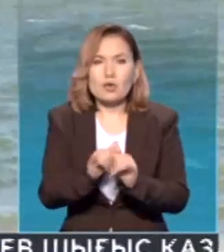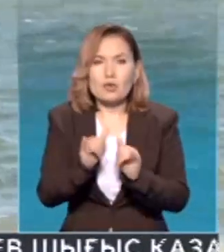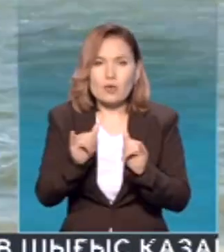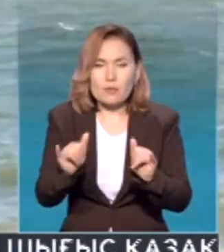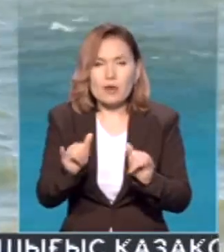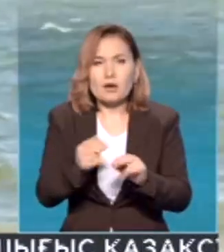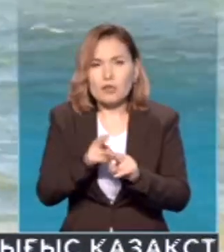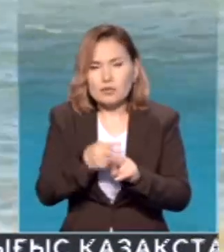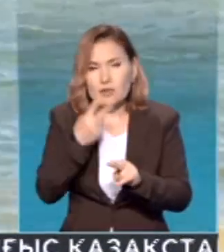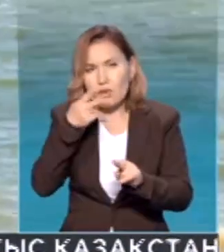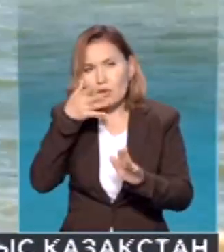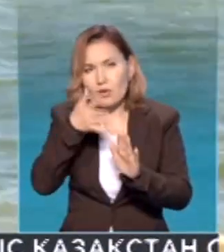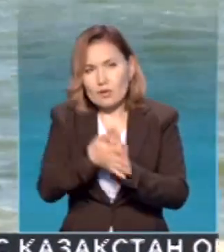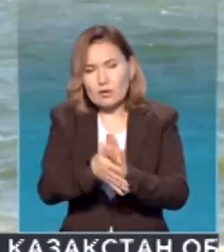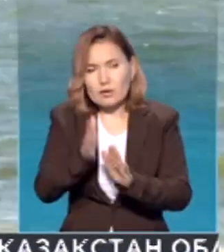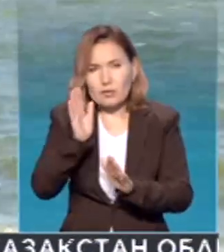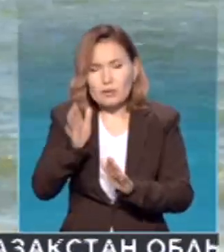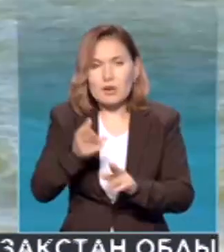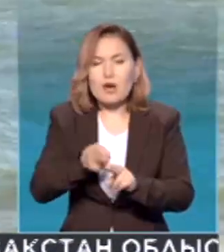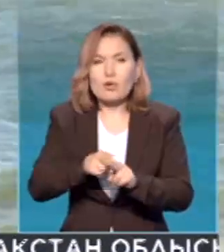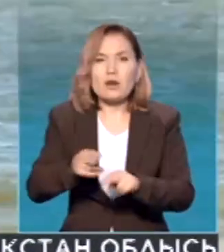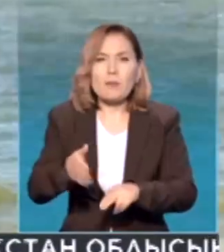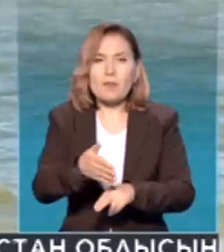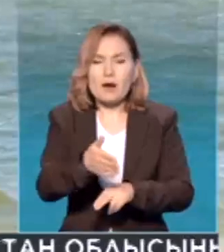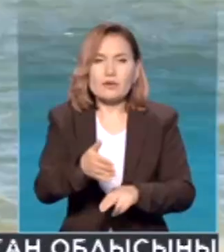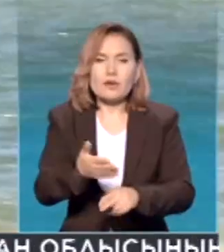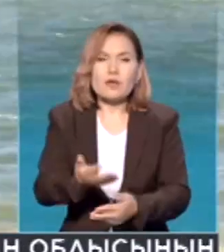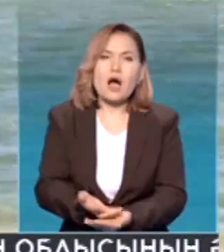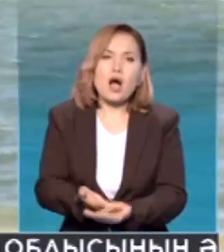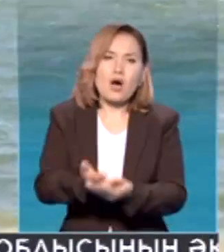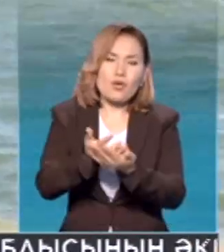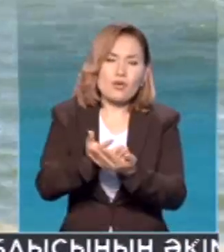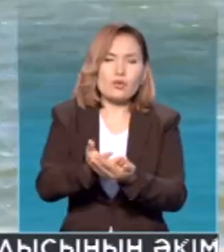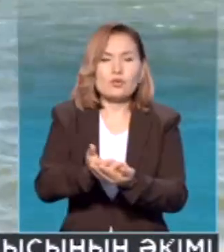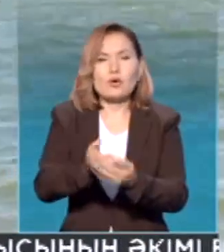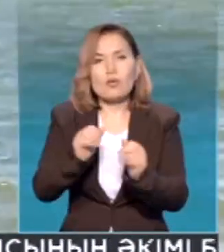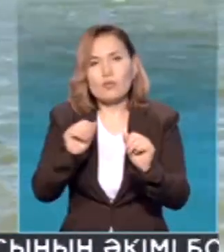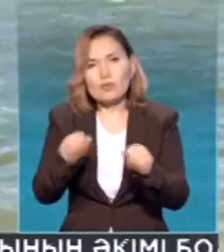жағдайына баға береміз. Және балықтардың аулауға болатын келесі жылға көлемін анықтаймыз.